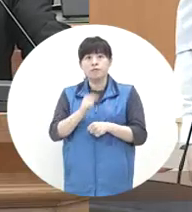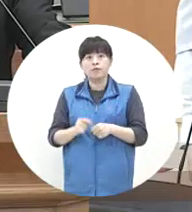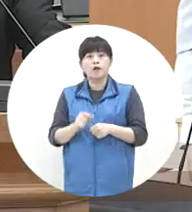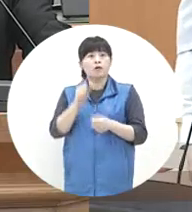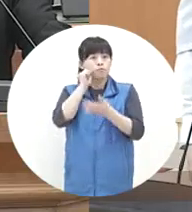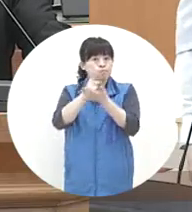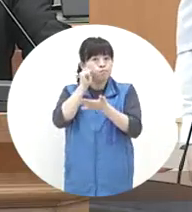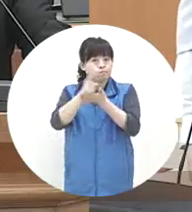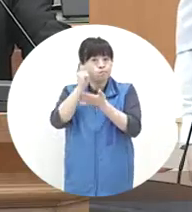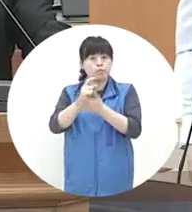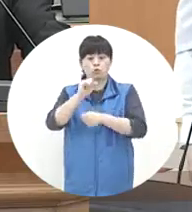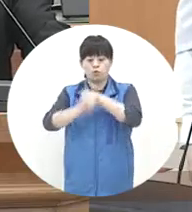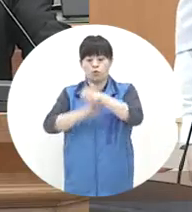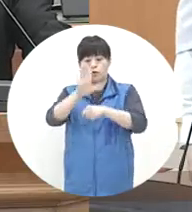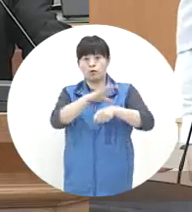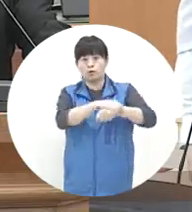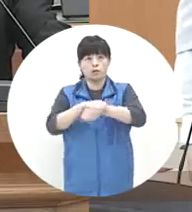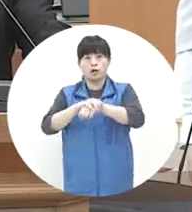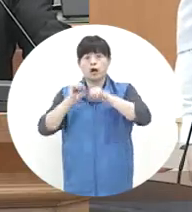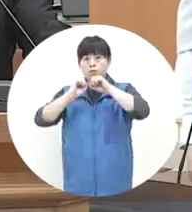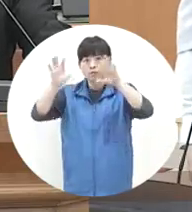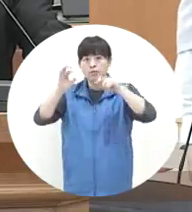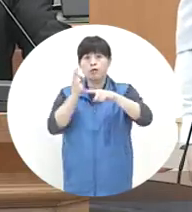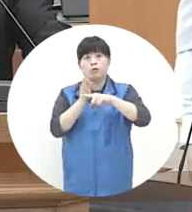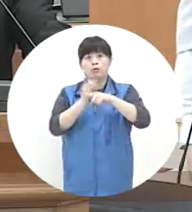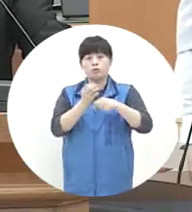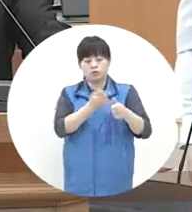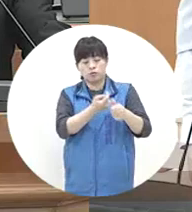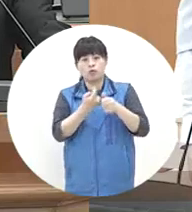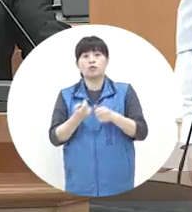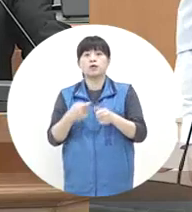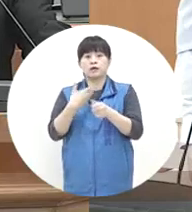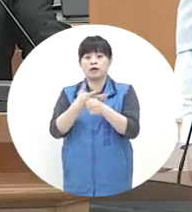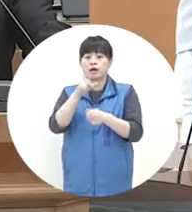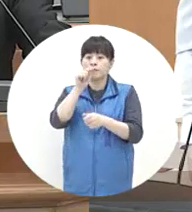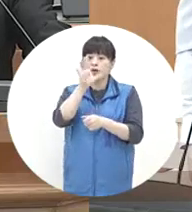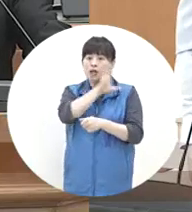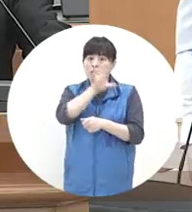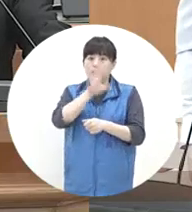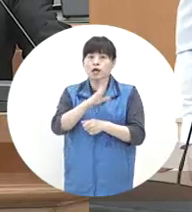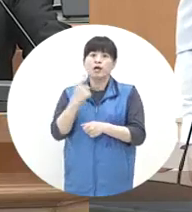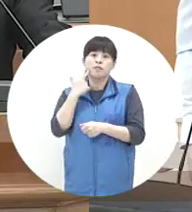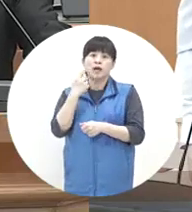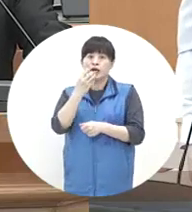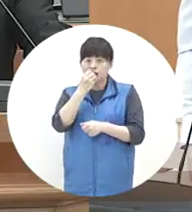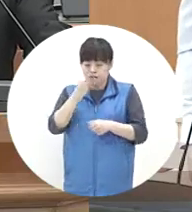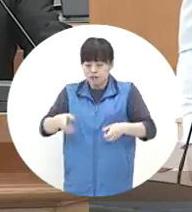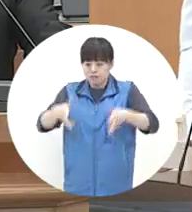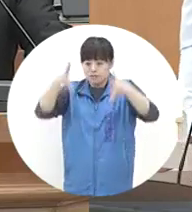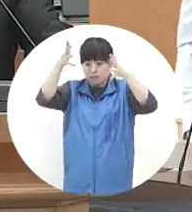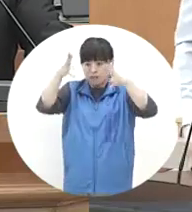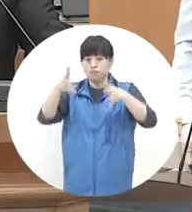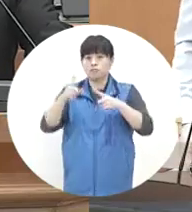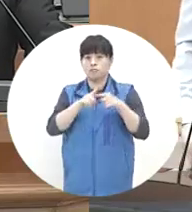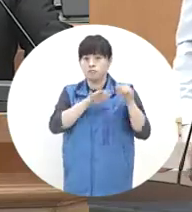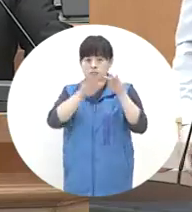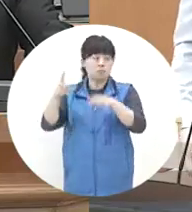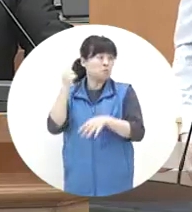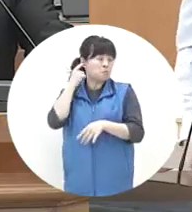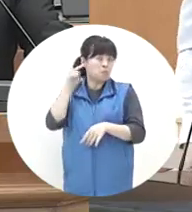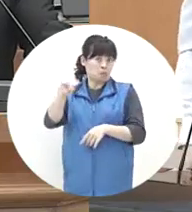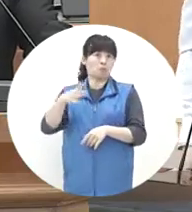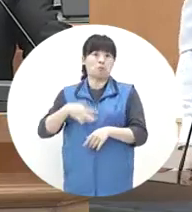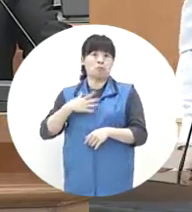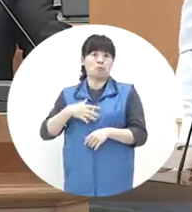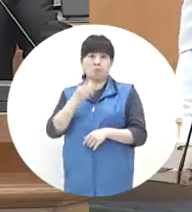动，来带动促销，让莺歌美食广场能够人潮更多，也知道这里有